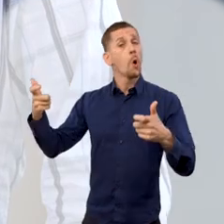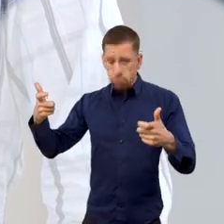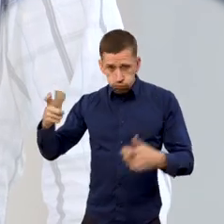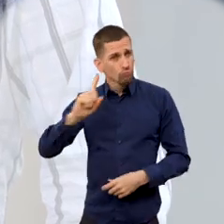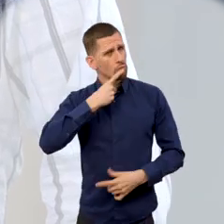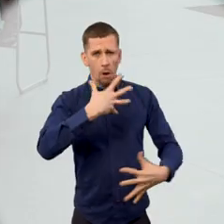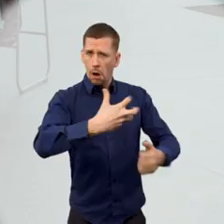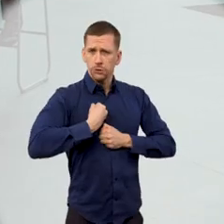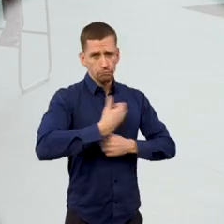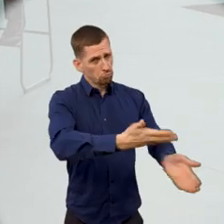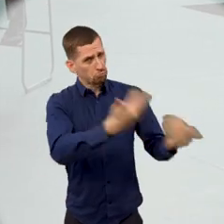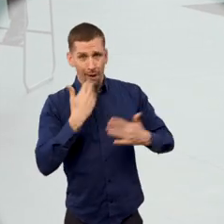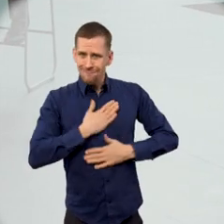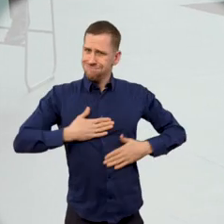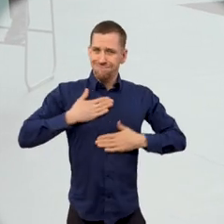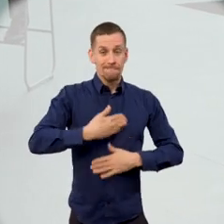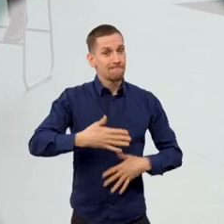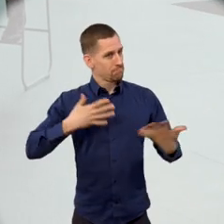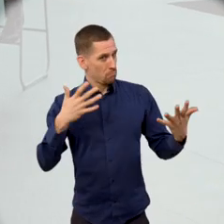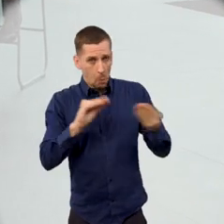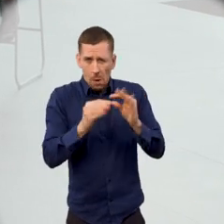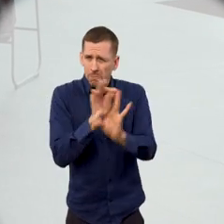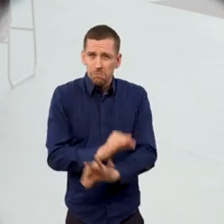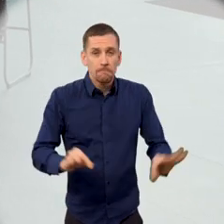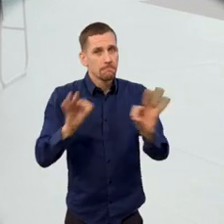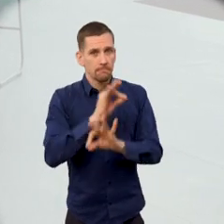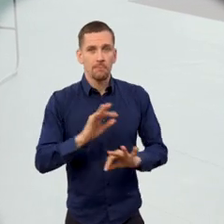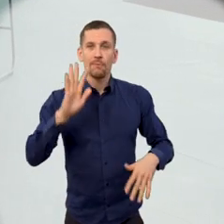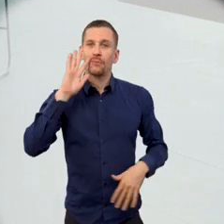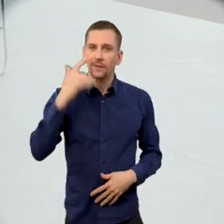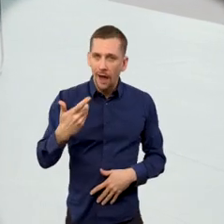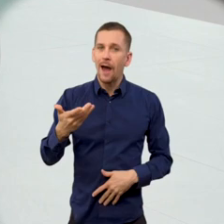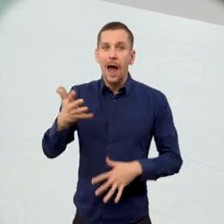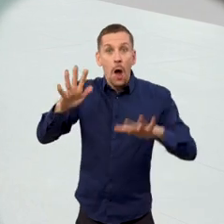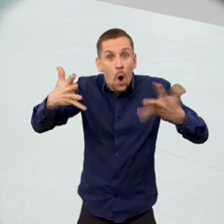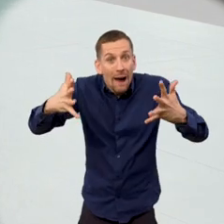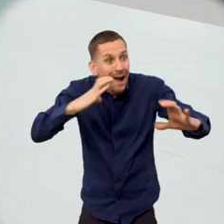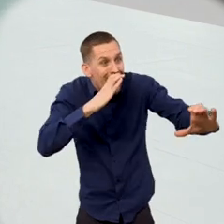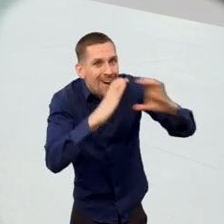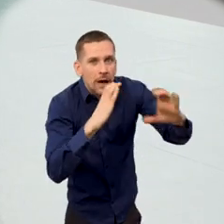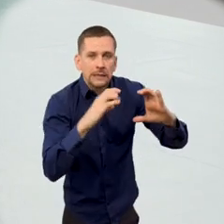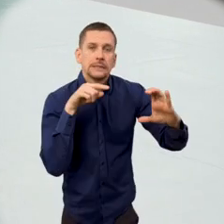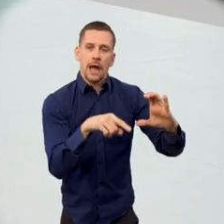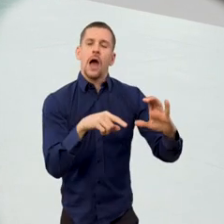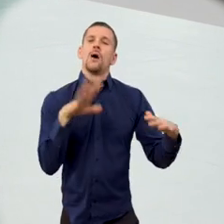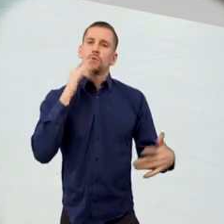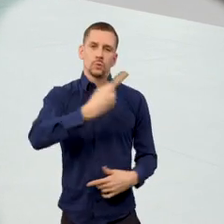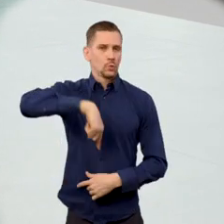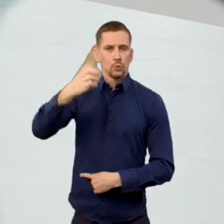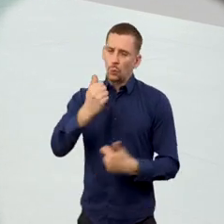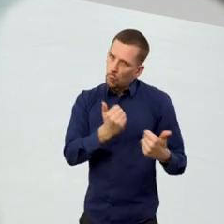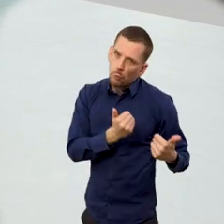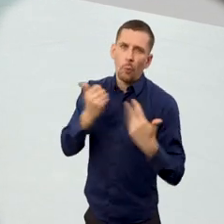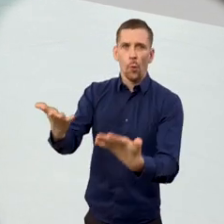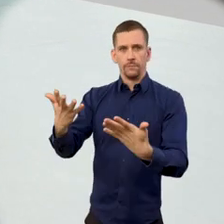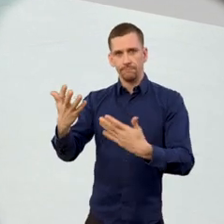enfin chez nous, jouent le jeu, sont très enthousiastes, donc ça c'est plutôt pas mal. Mais du coup, c'est de dire bah voilà, comment on va communiquer avec le